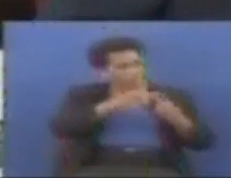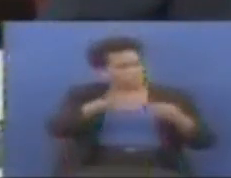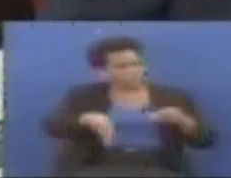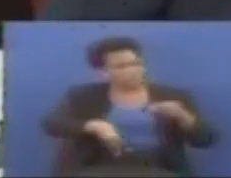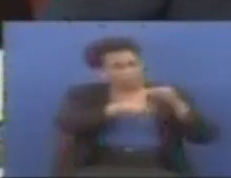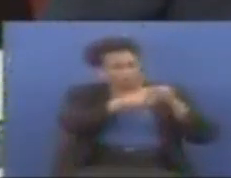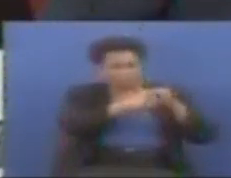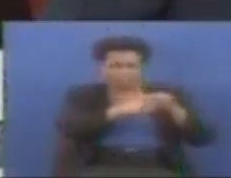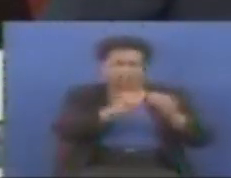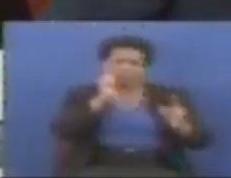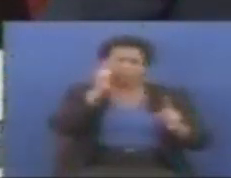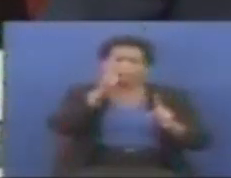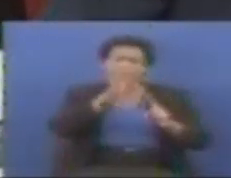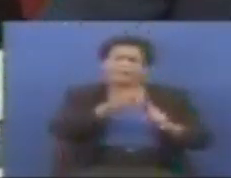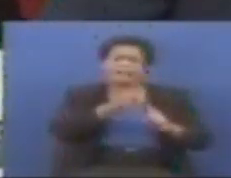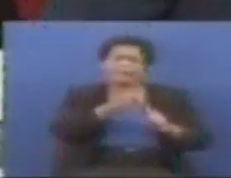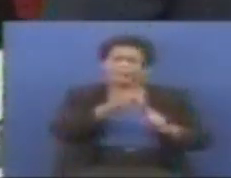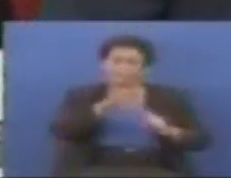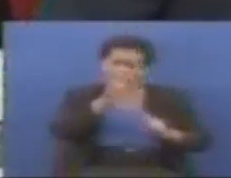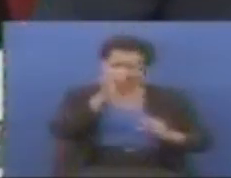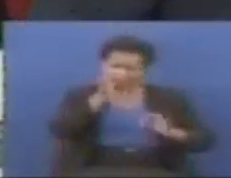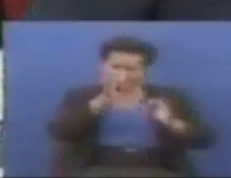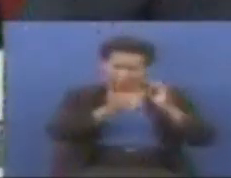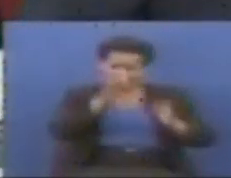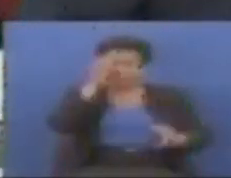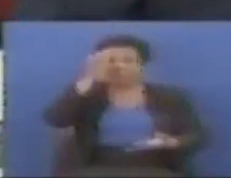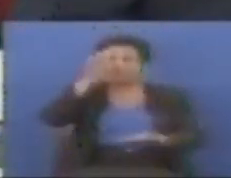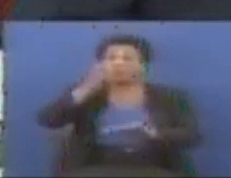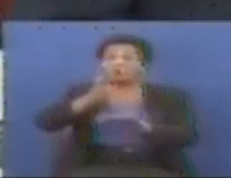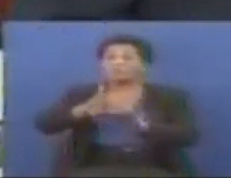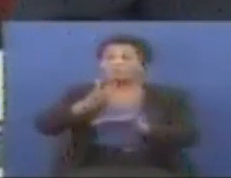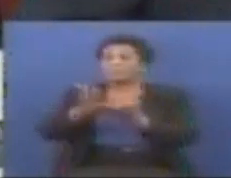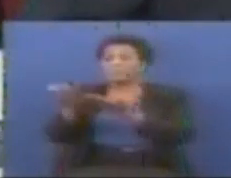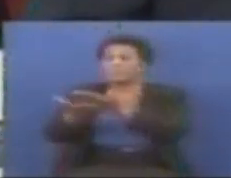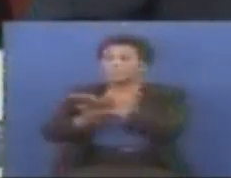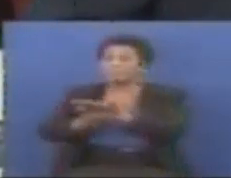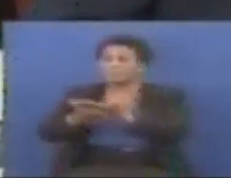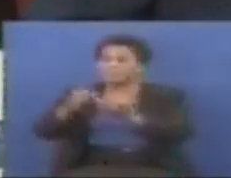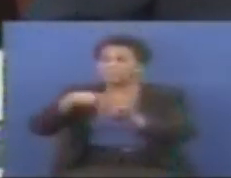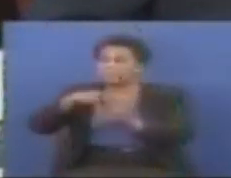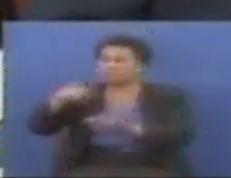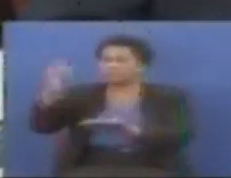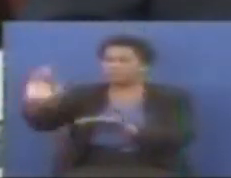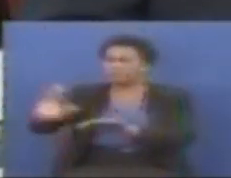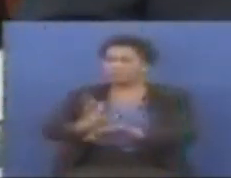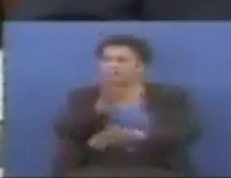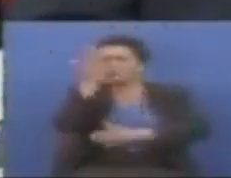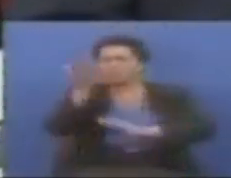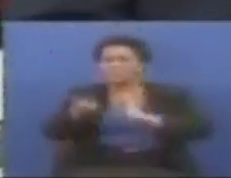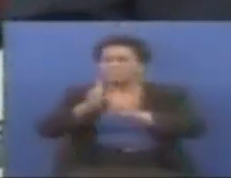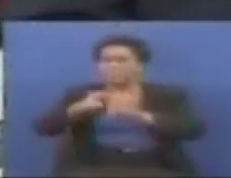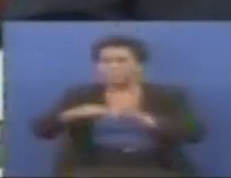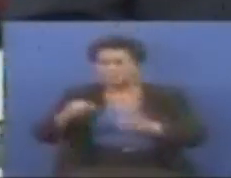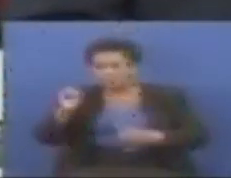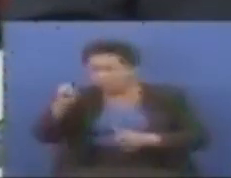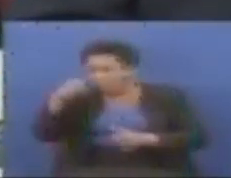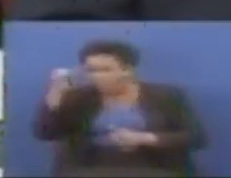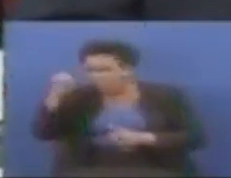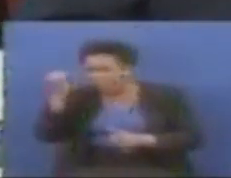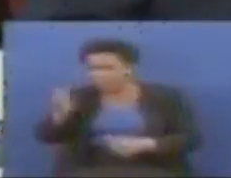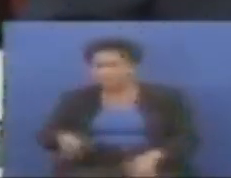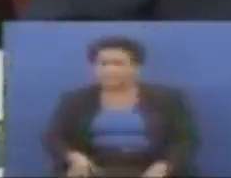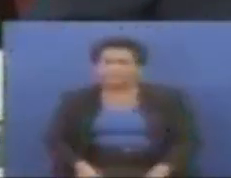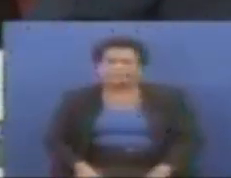yana uraibu na pia yanaleta msongo wa mawazo ambayo yanapelekea vijana hao au